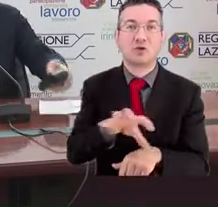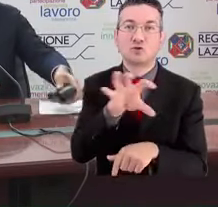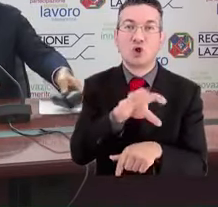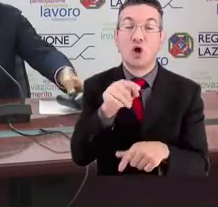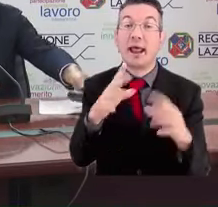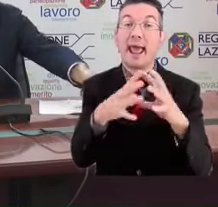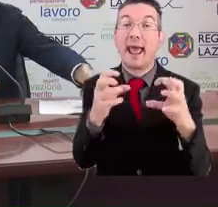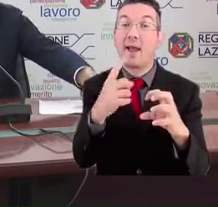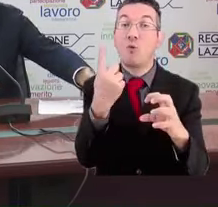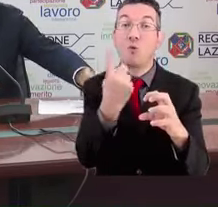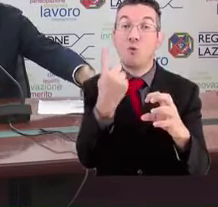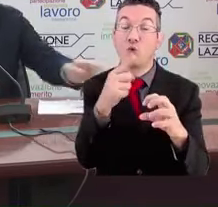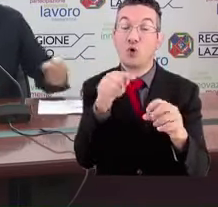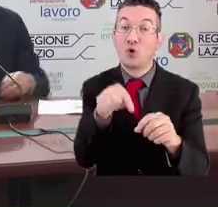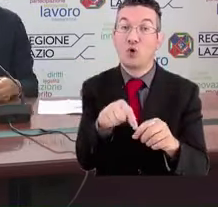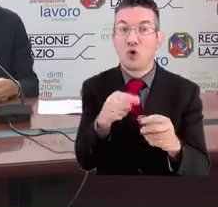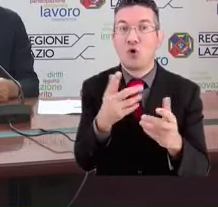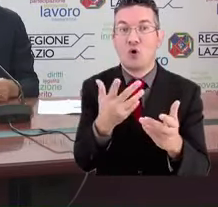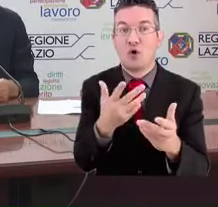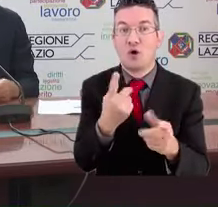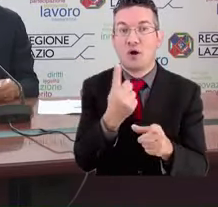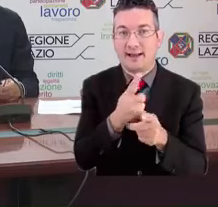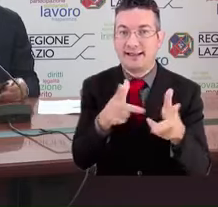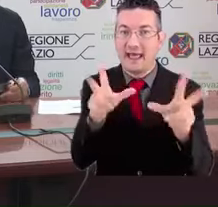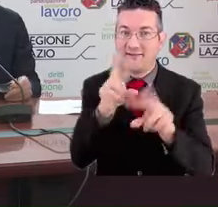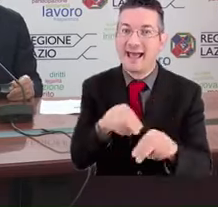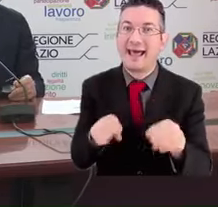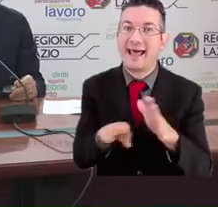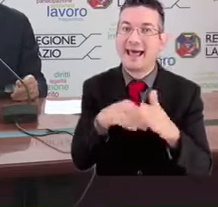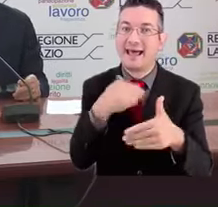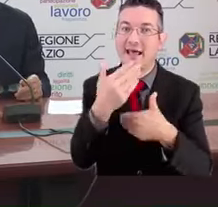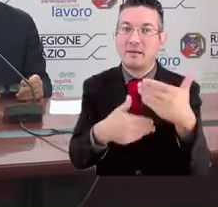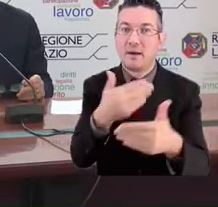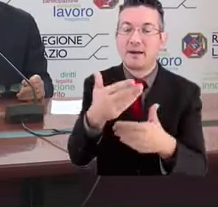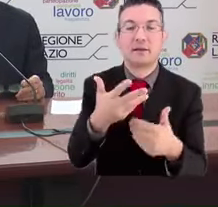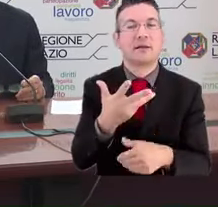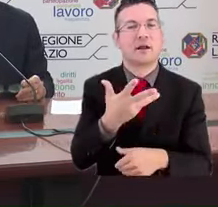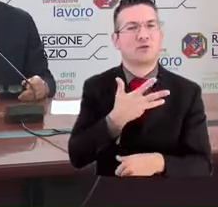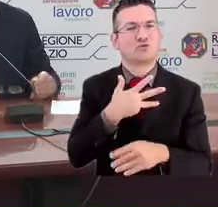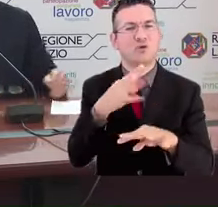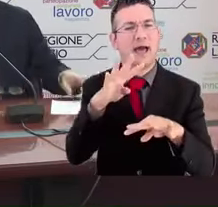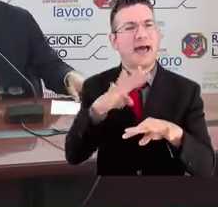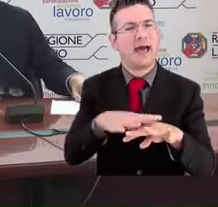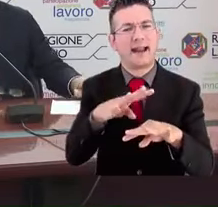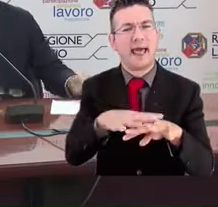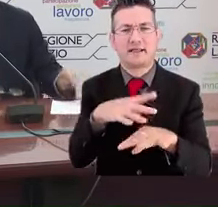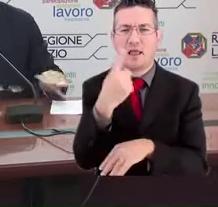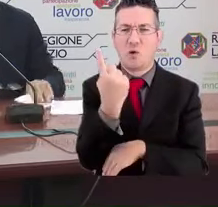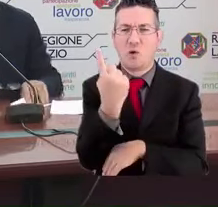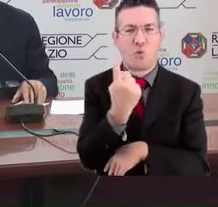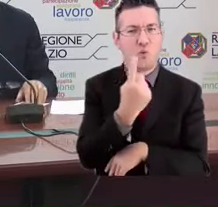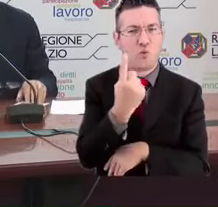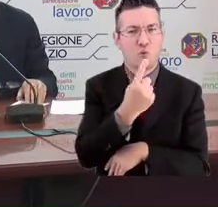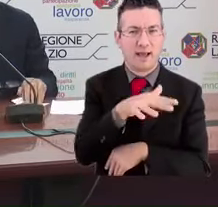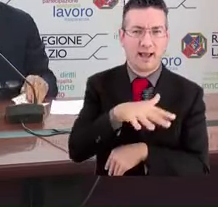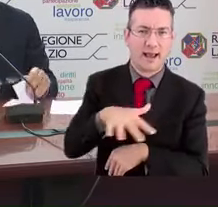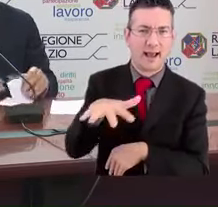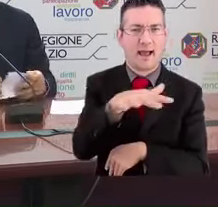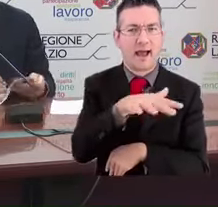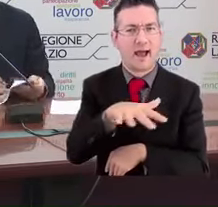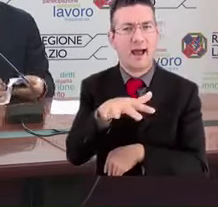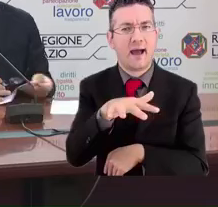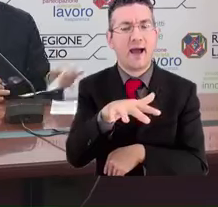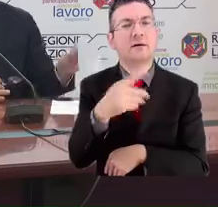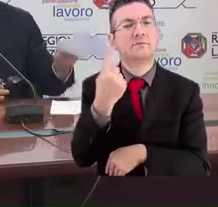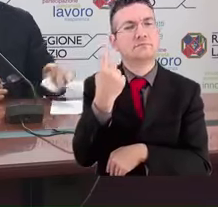dei da qui si deve ripartire di avere una rete unica al tavolo e e ed